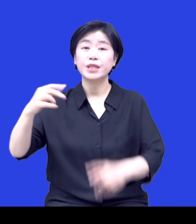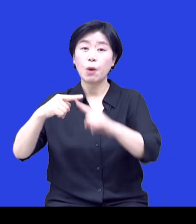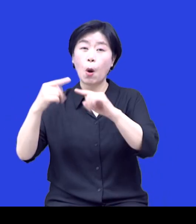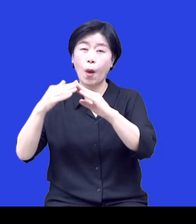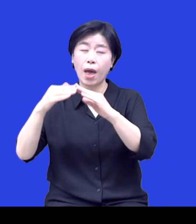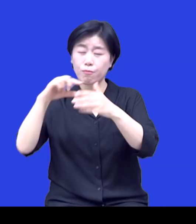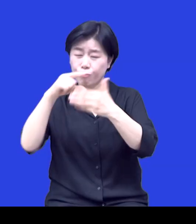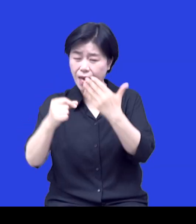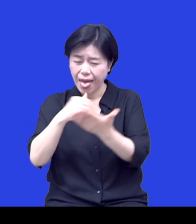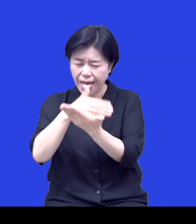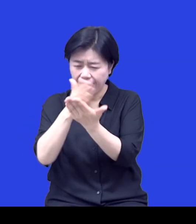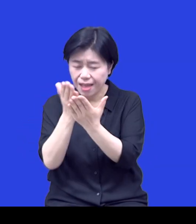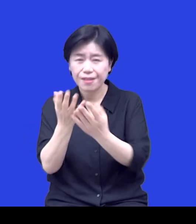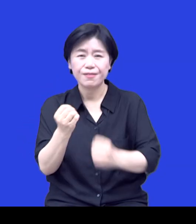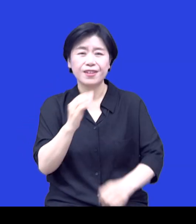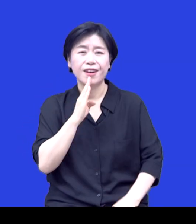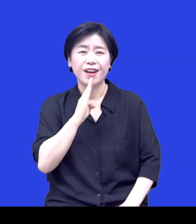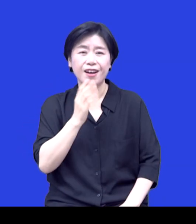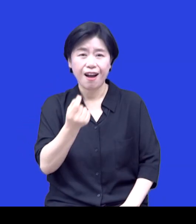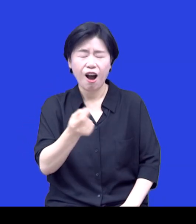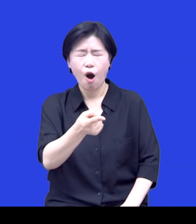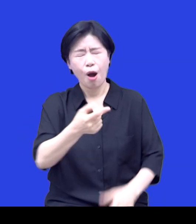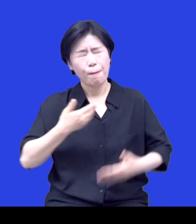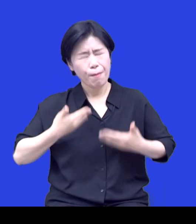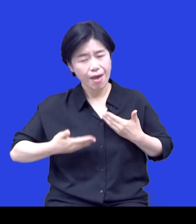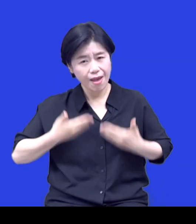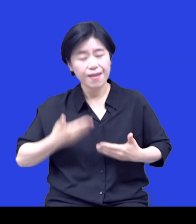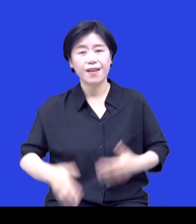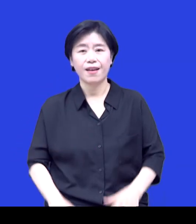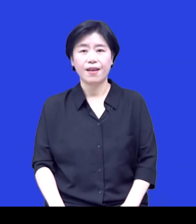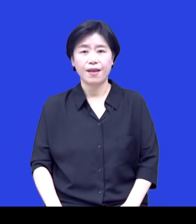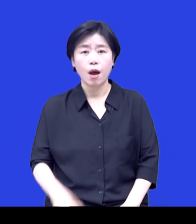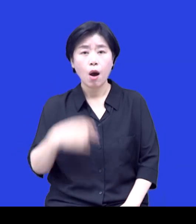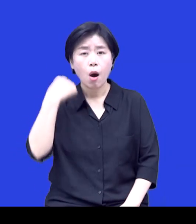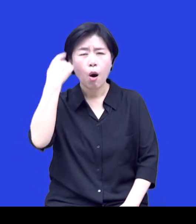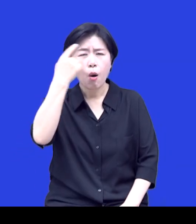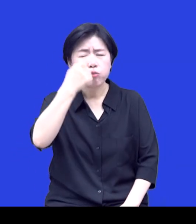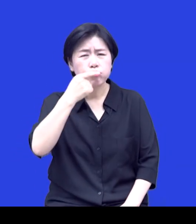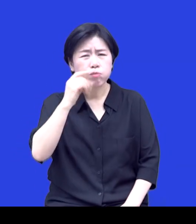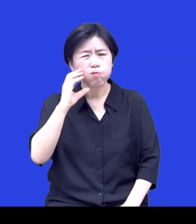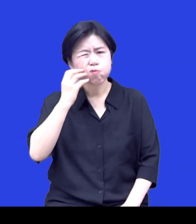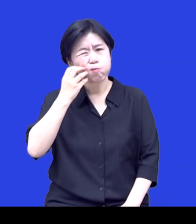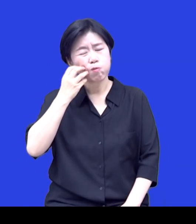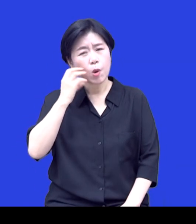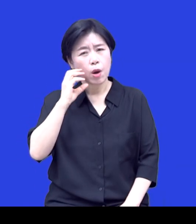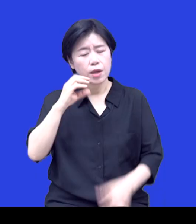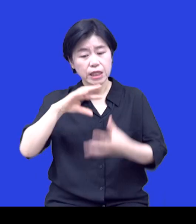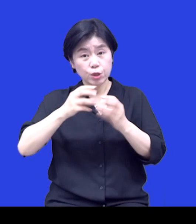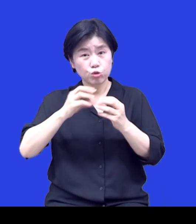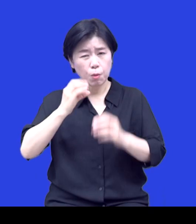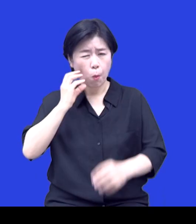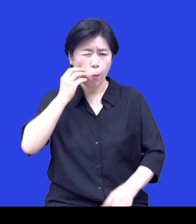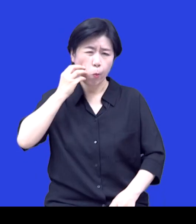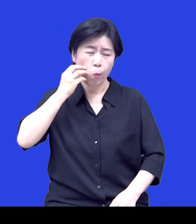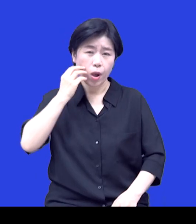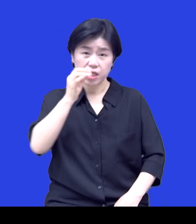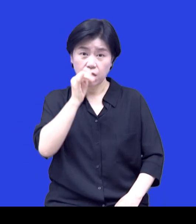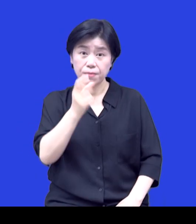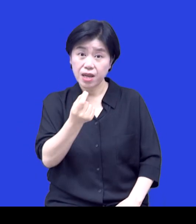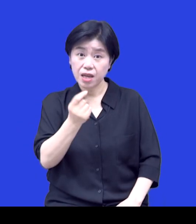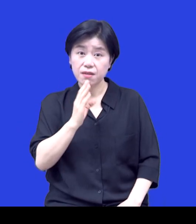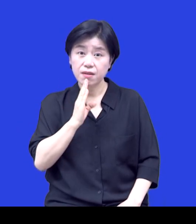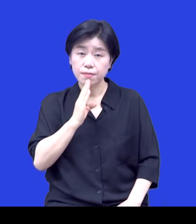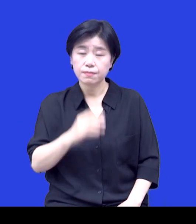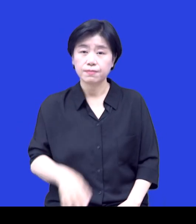많잖아요. 그래서 그때 저 기억에 굉장히 바쁘셔서 얼굴 조금 얼굴이 돌아갔던 기억이 나거든요, 목사님. 그때